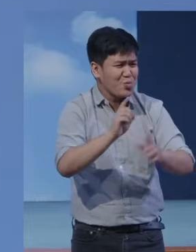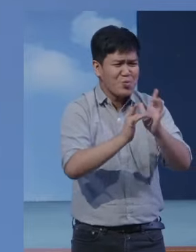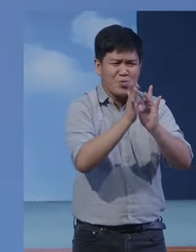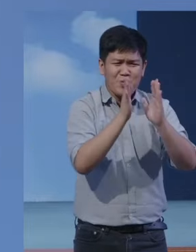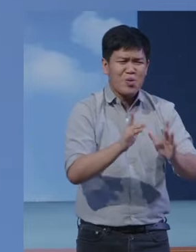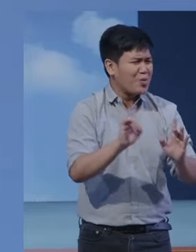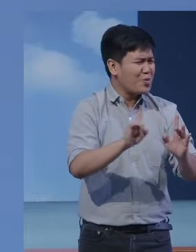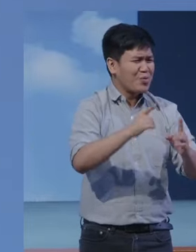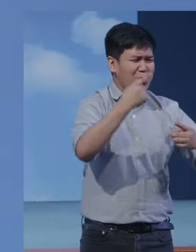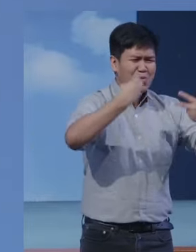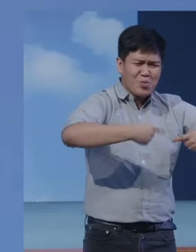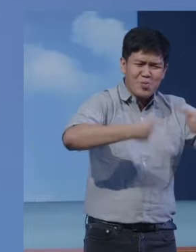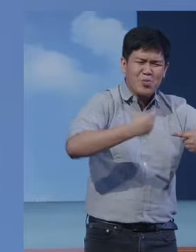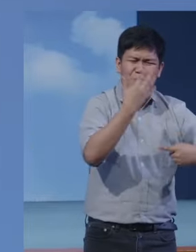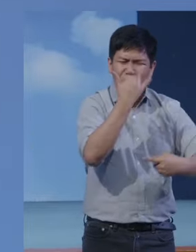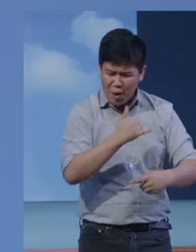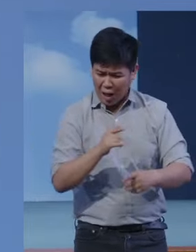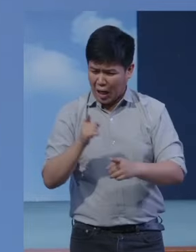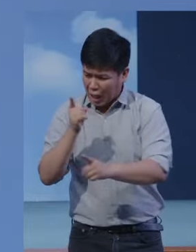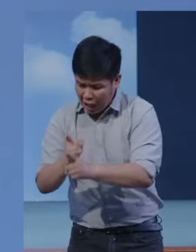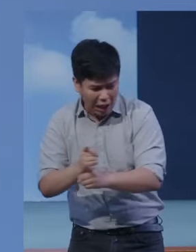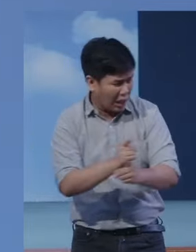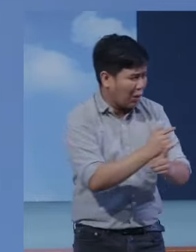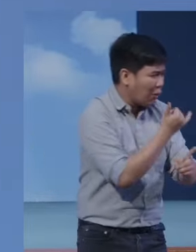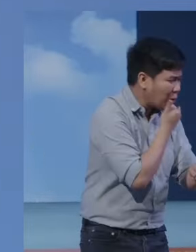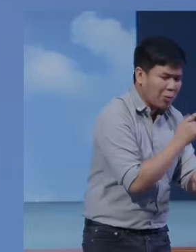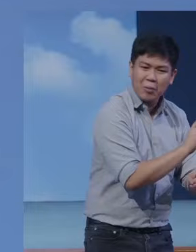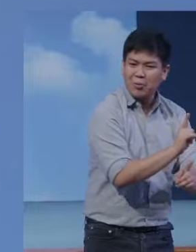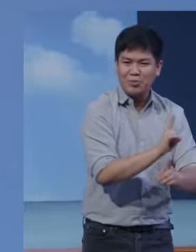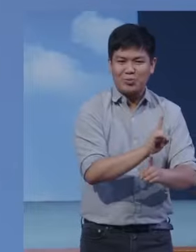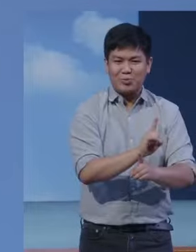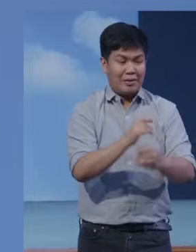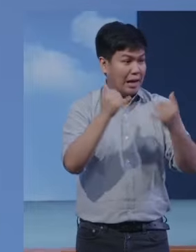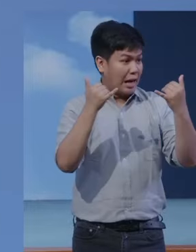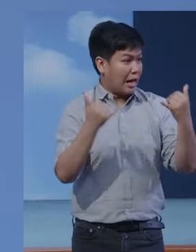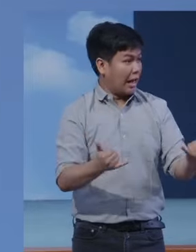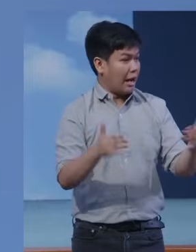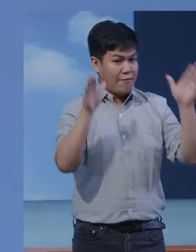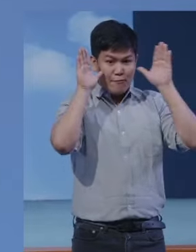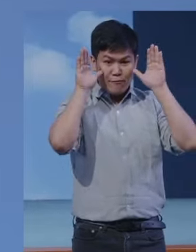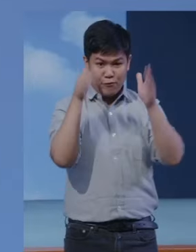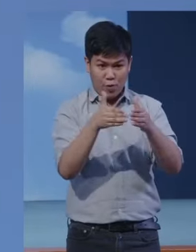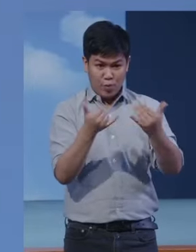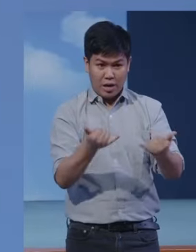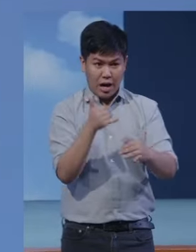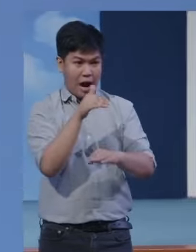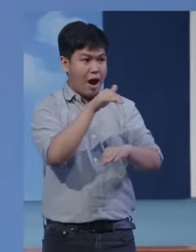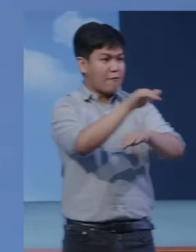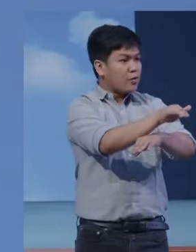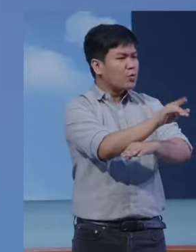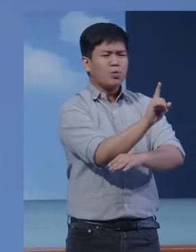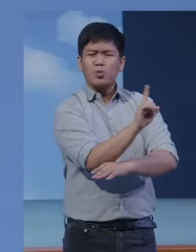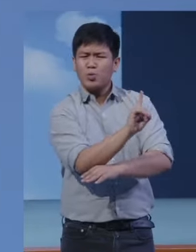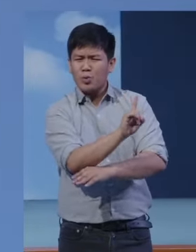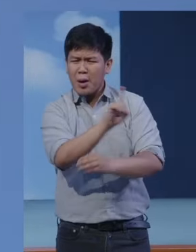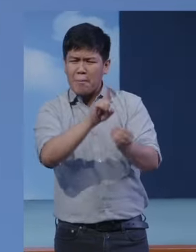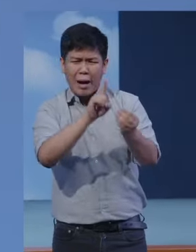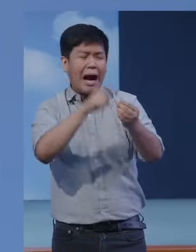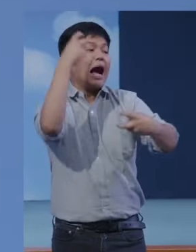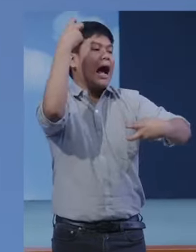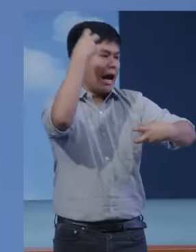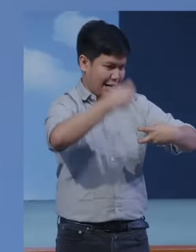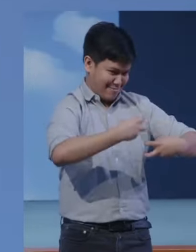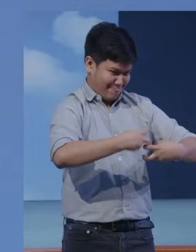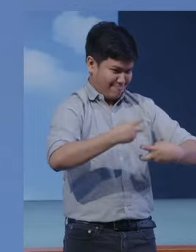confronting Christians today at ang ating pum paksa ngayong hapong ito ay napakahirap